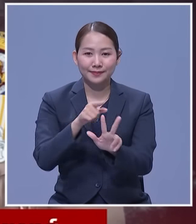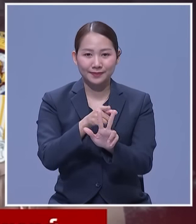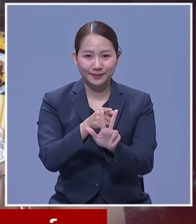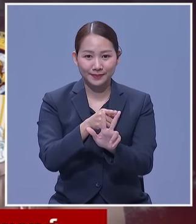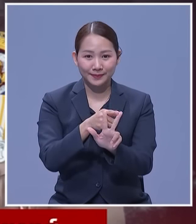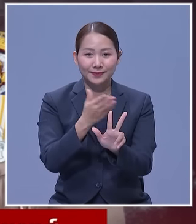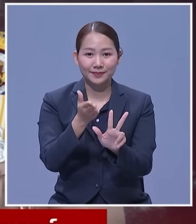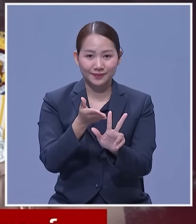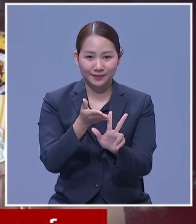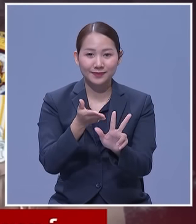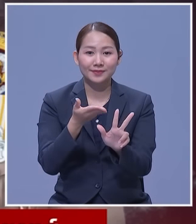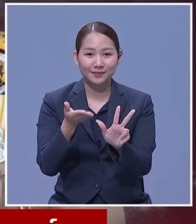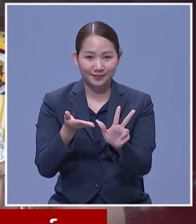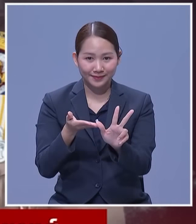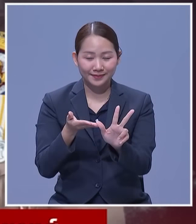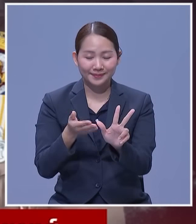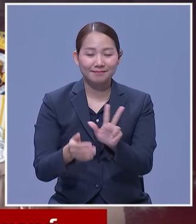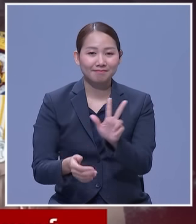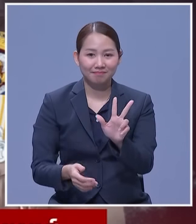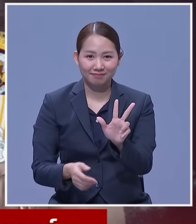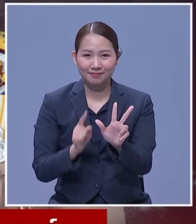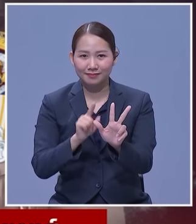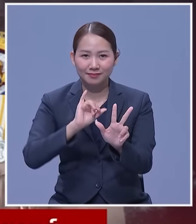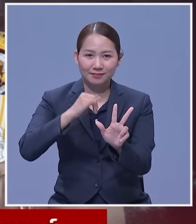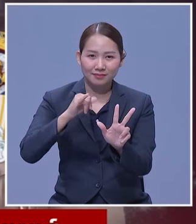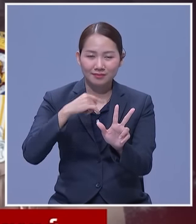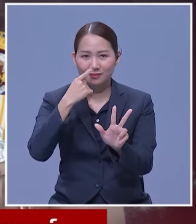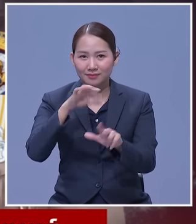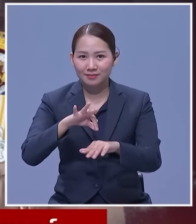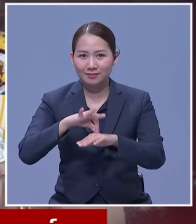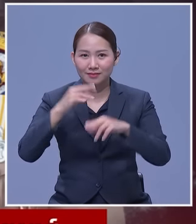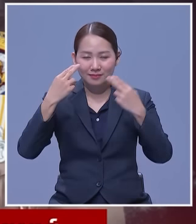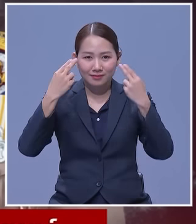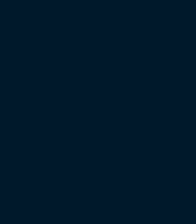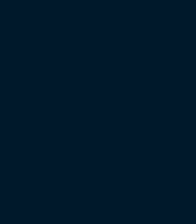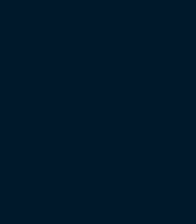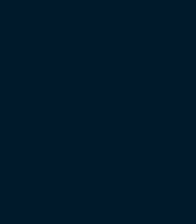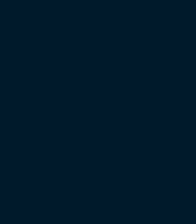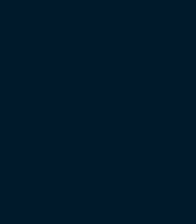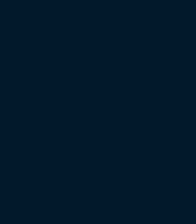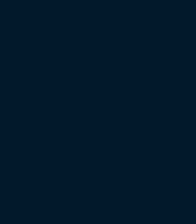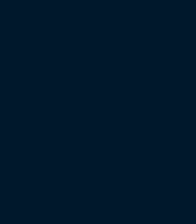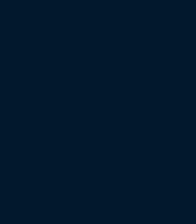รองผบ.ตร.และท่านที่3คือพลตำรวจเอกไกบุญชั่วทรงเจรตำรวจแห่งชาติค่ะ